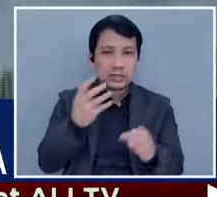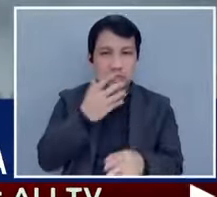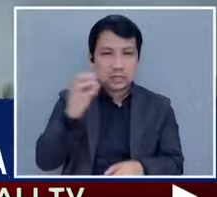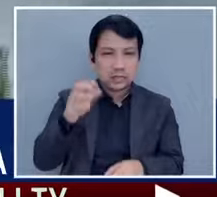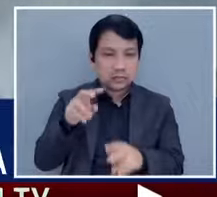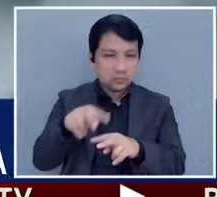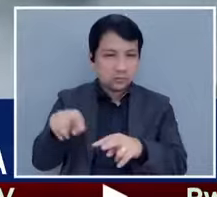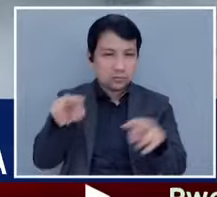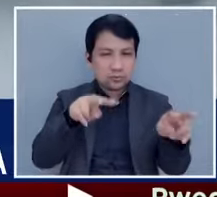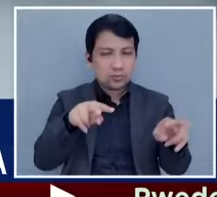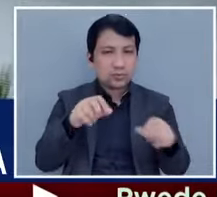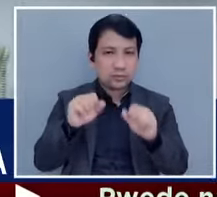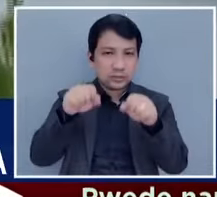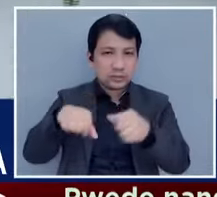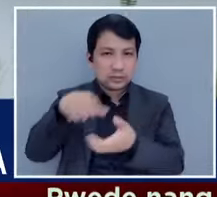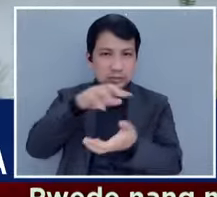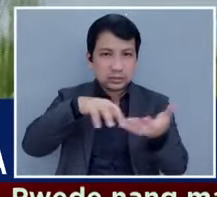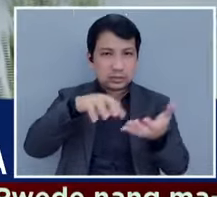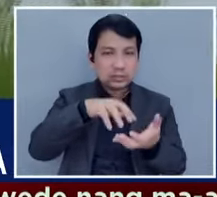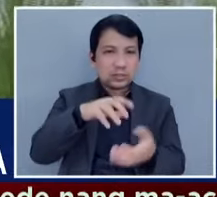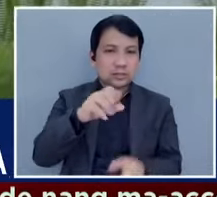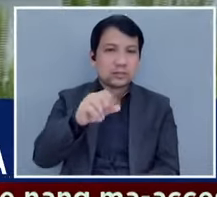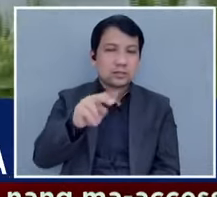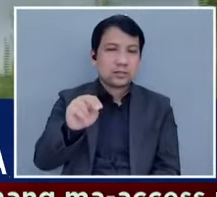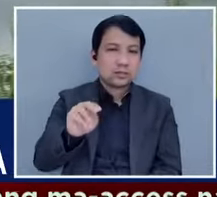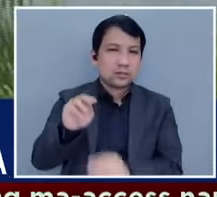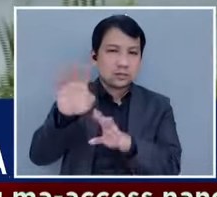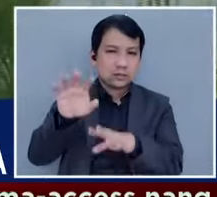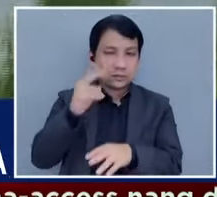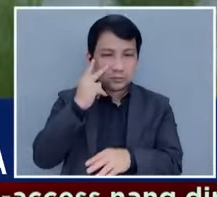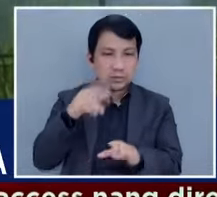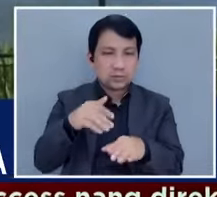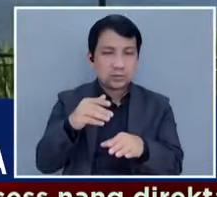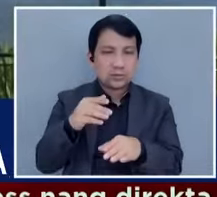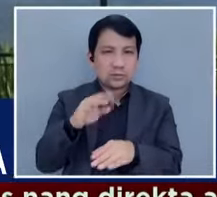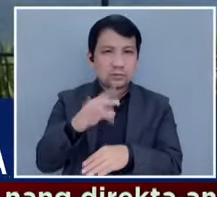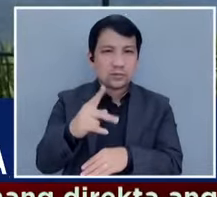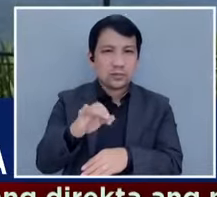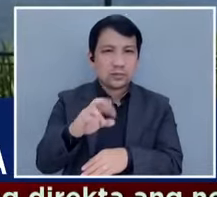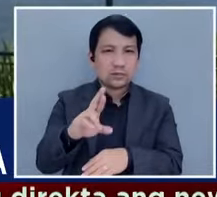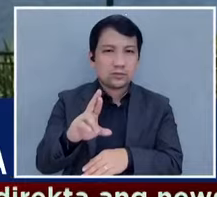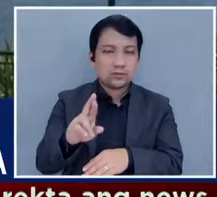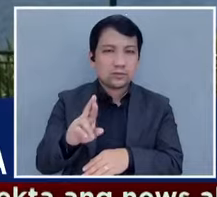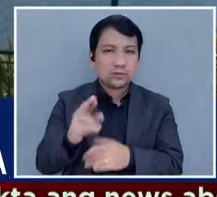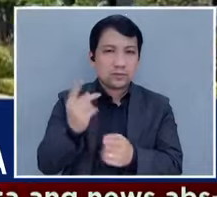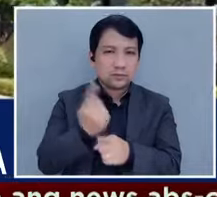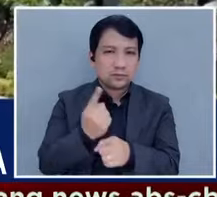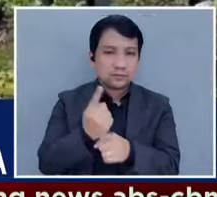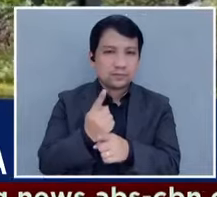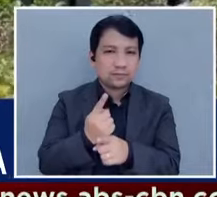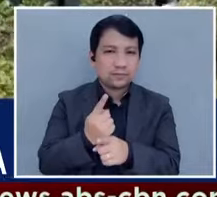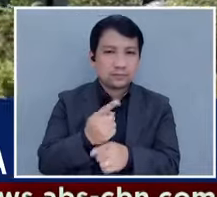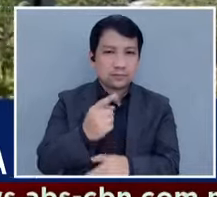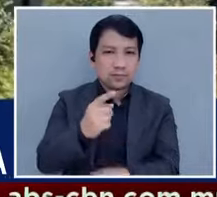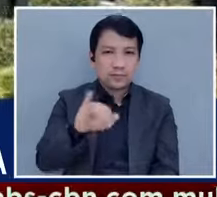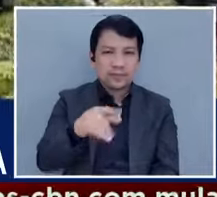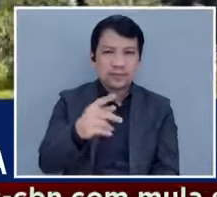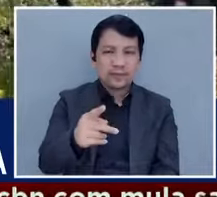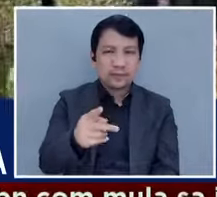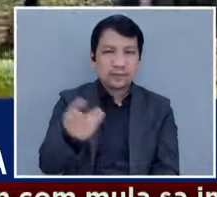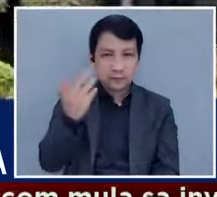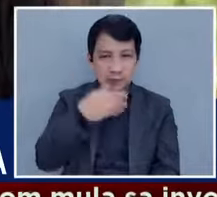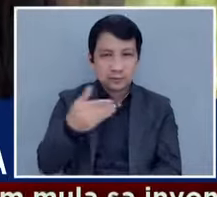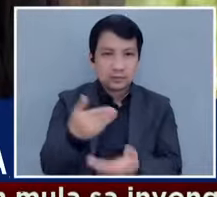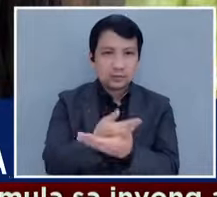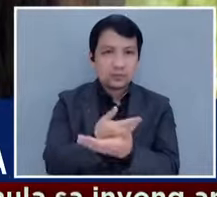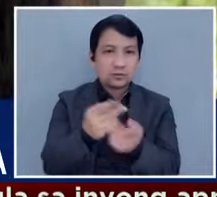ang Sea of Clouds sa Sonnenberg Mountain View sa Barangay Marilog proper. Meron ding Jacks in the Sky na bagong atraksyon sa